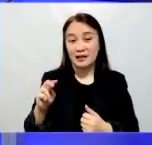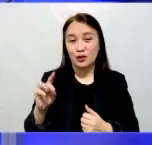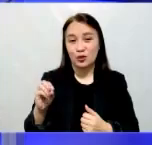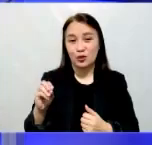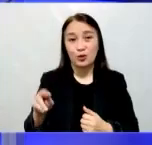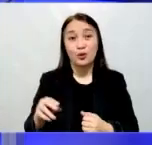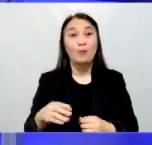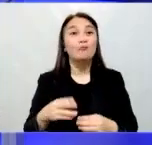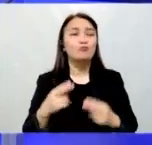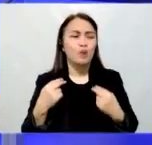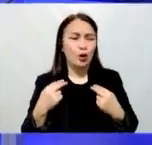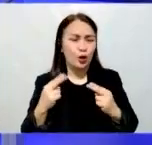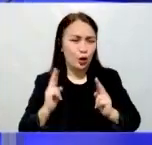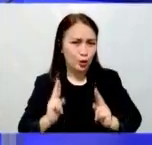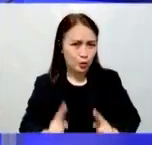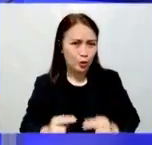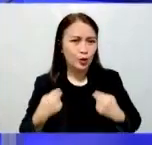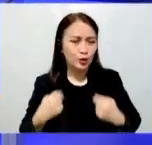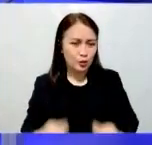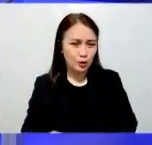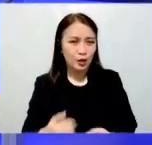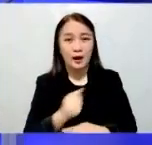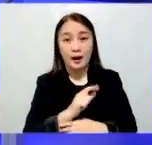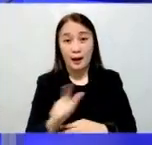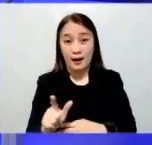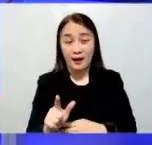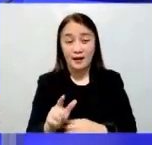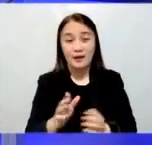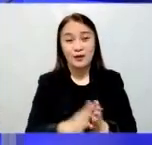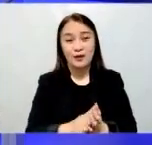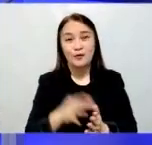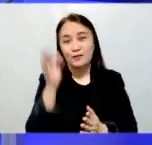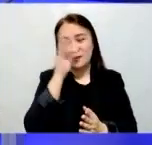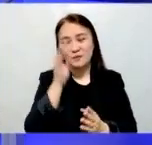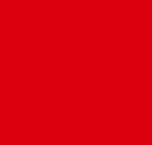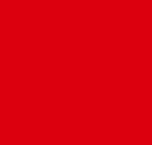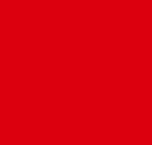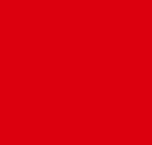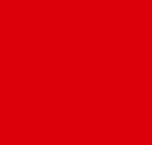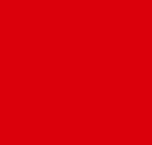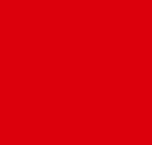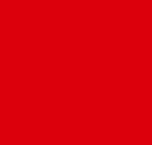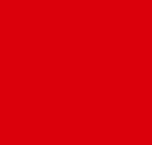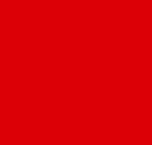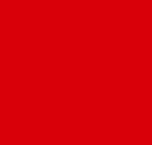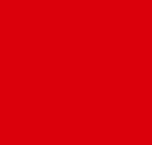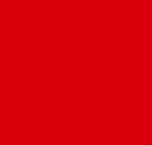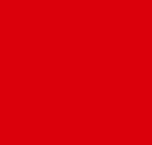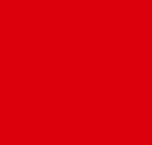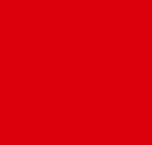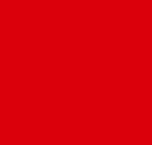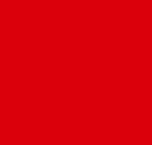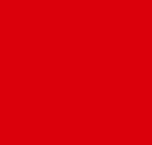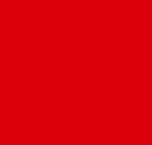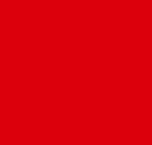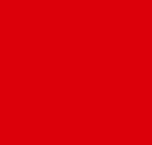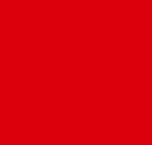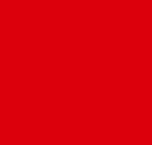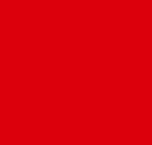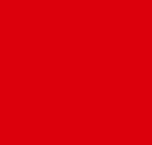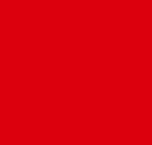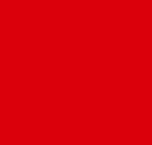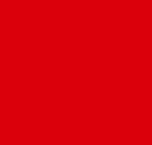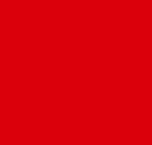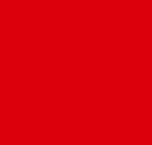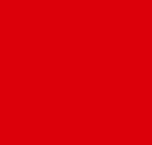lalong exciting ang ongoing All-Filipino Conference. Huwag kayong alis, sports pa tayo mamaya. What's up mga kapatid? It's your sports tito Mike Reyes